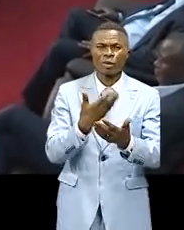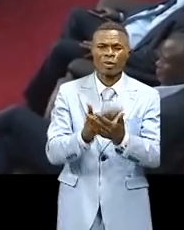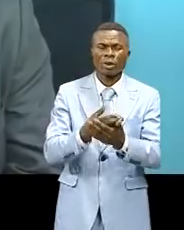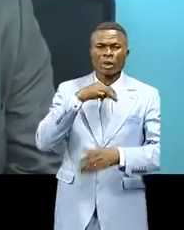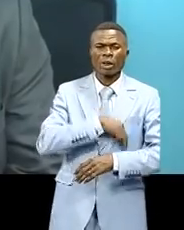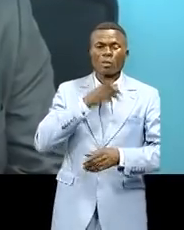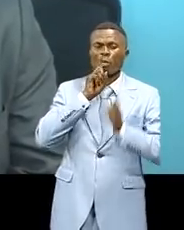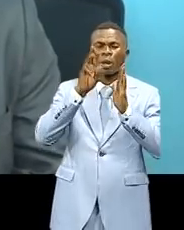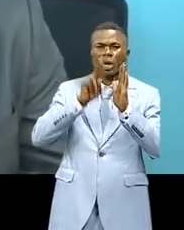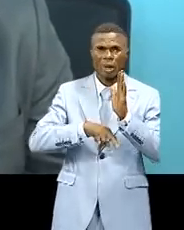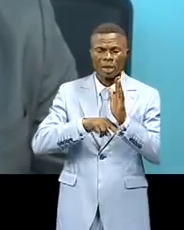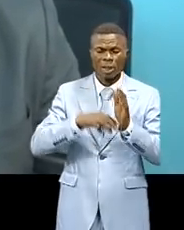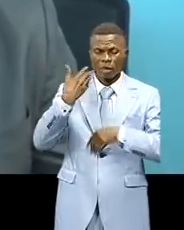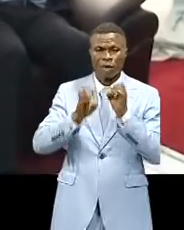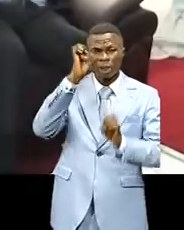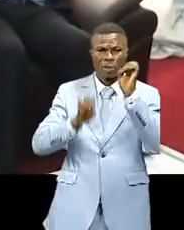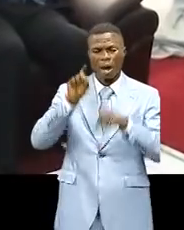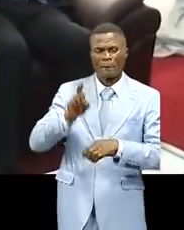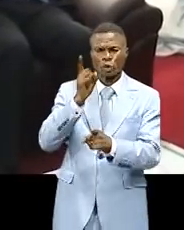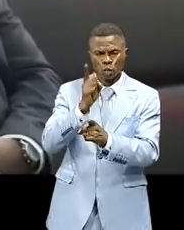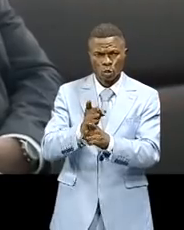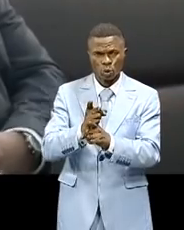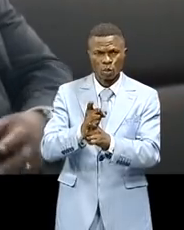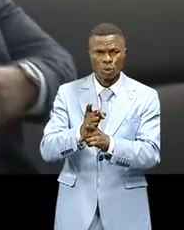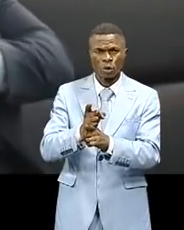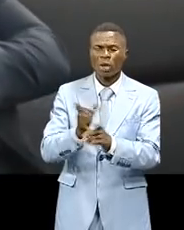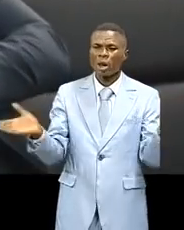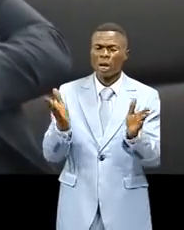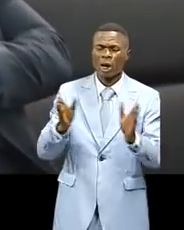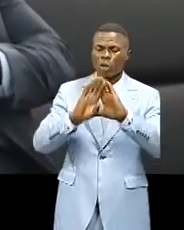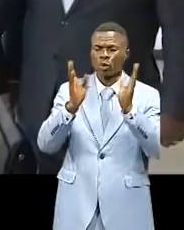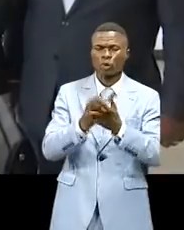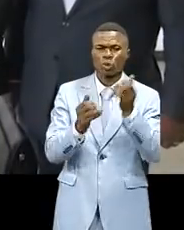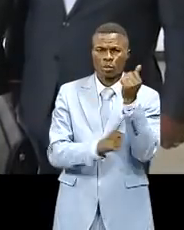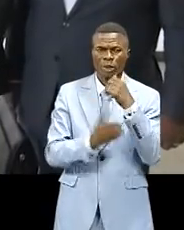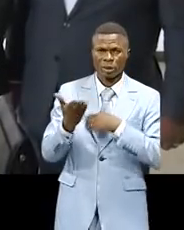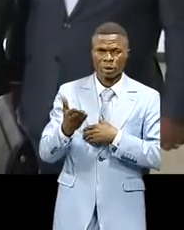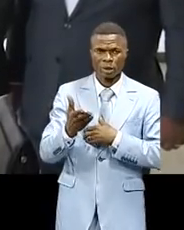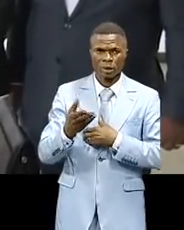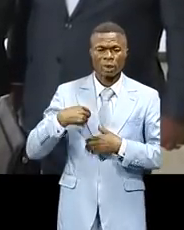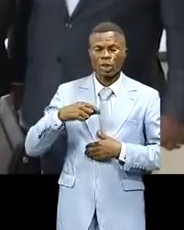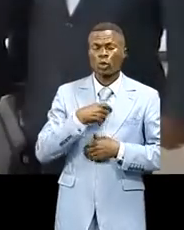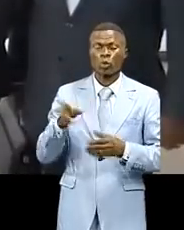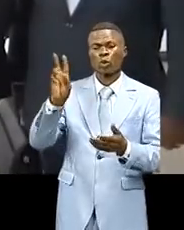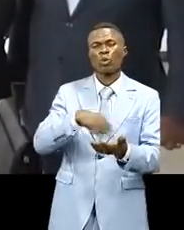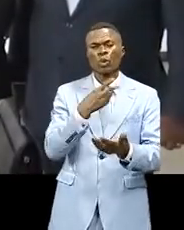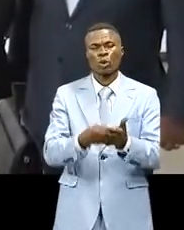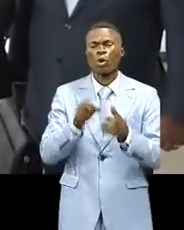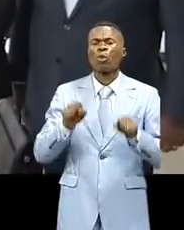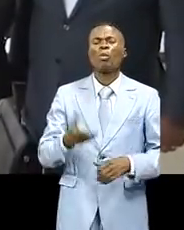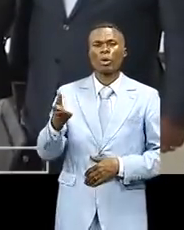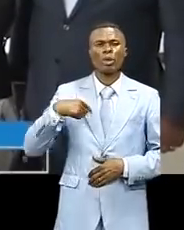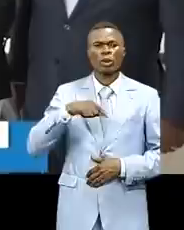parlementaire pour évaluer les besoins réels et réconforter les populations nous sommes sinistrés où